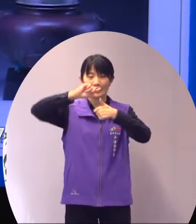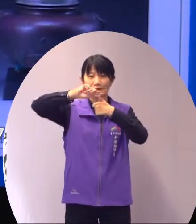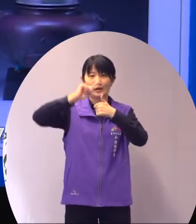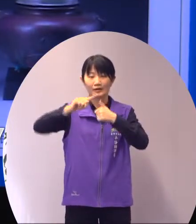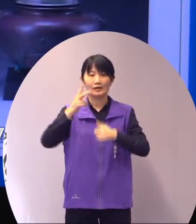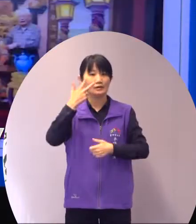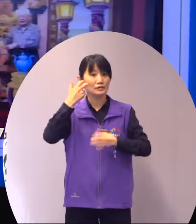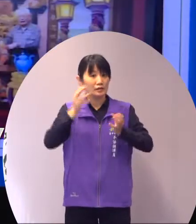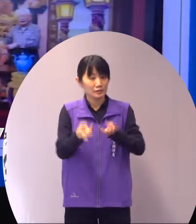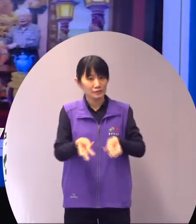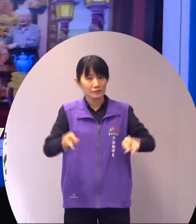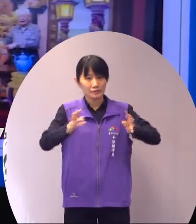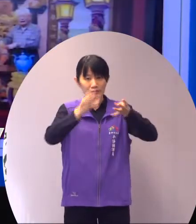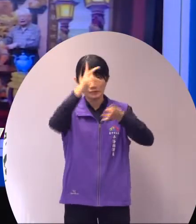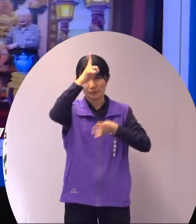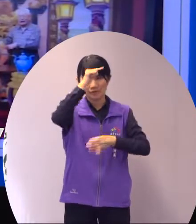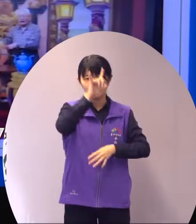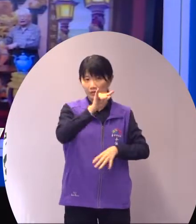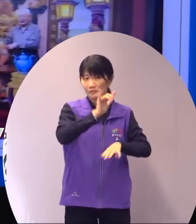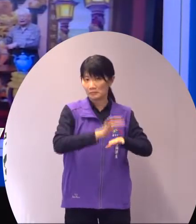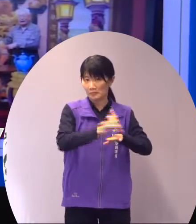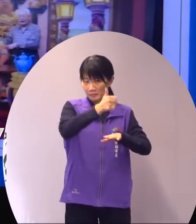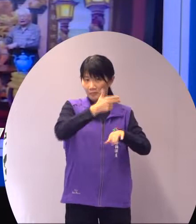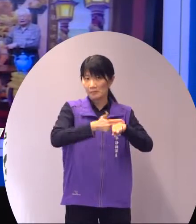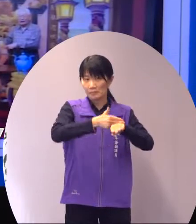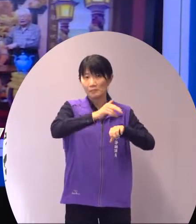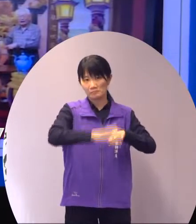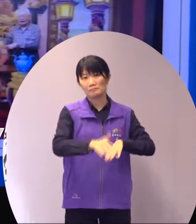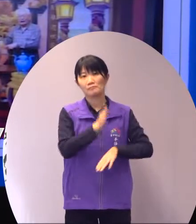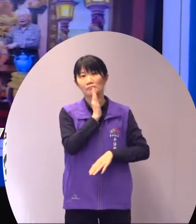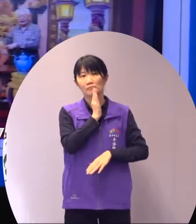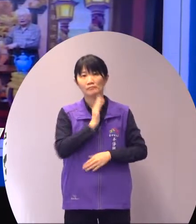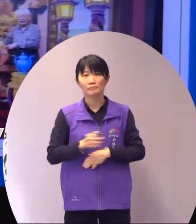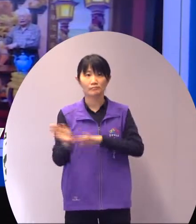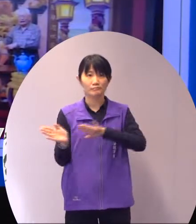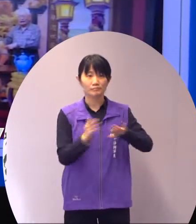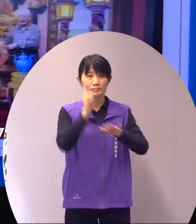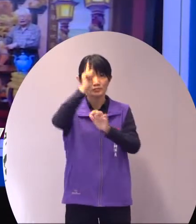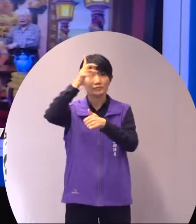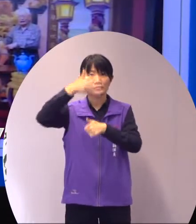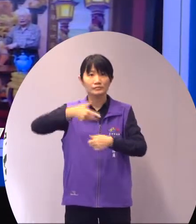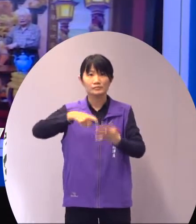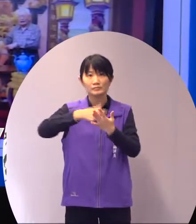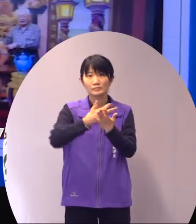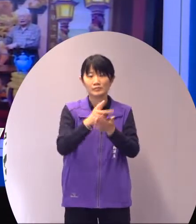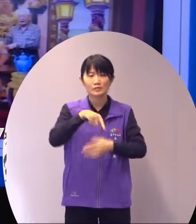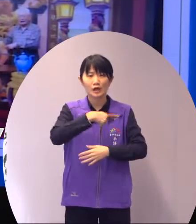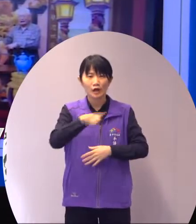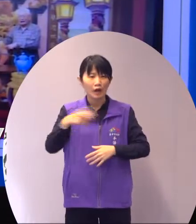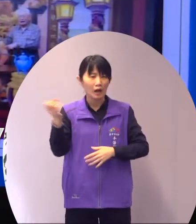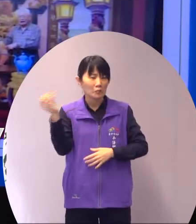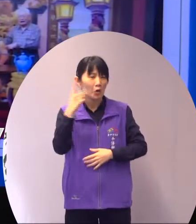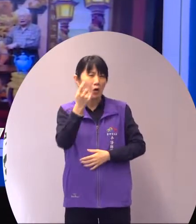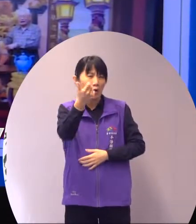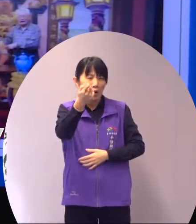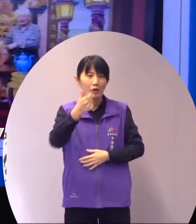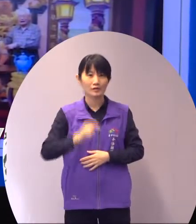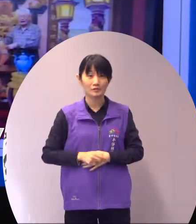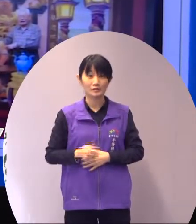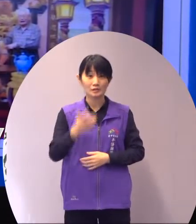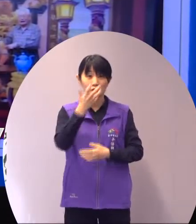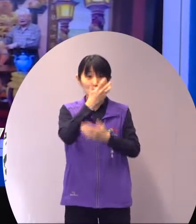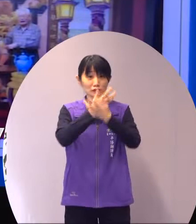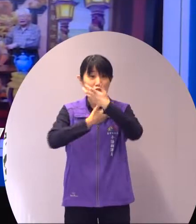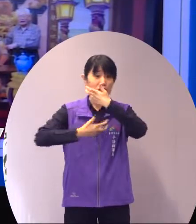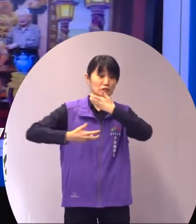为黄天来艺师。那还有一个传统工艺是大家比较没听过的，就是戏台布景